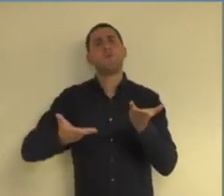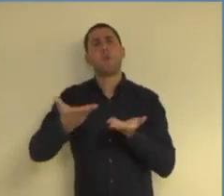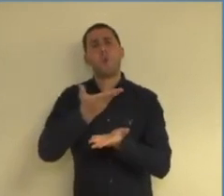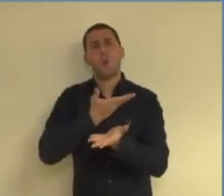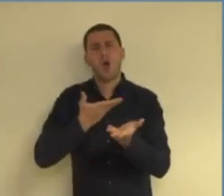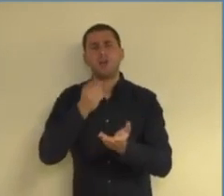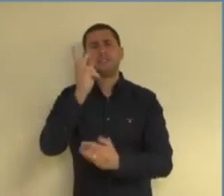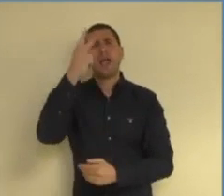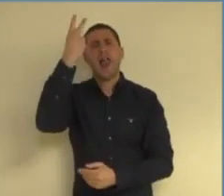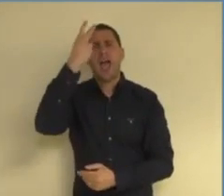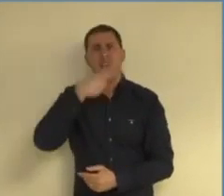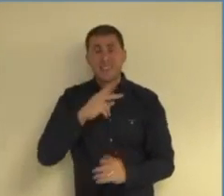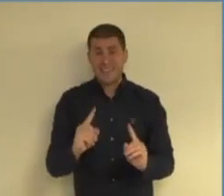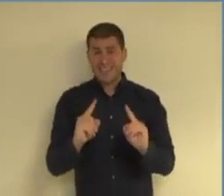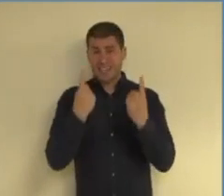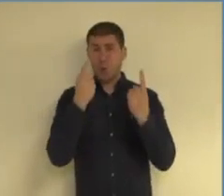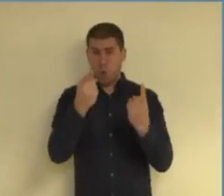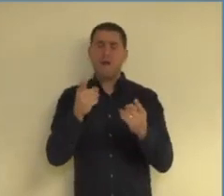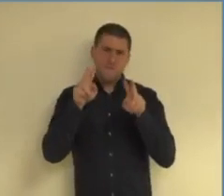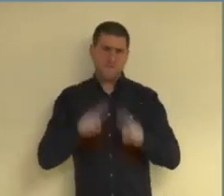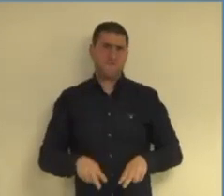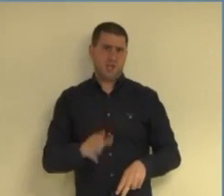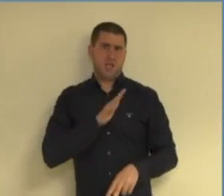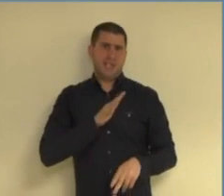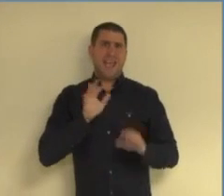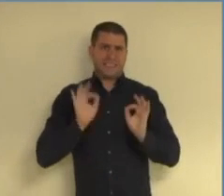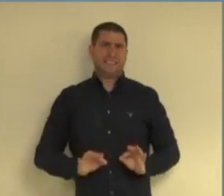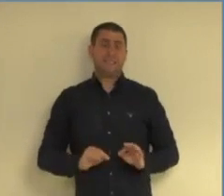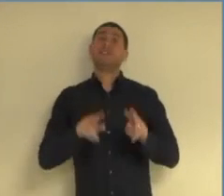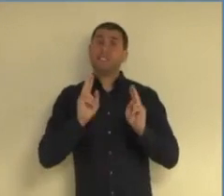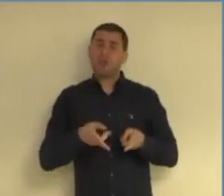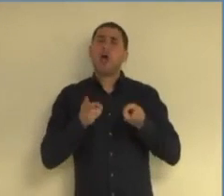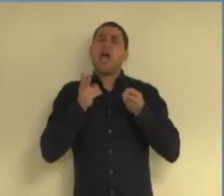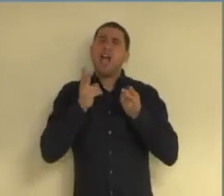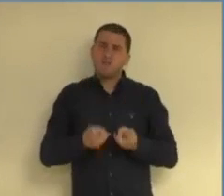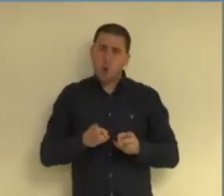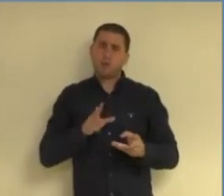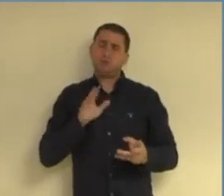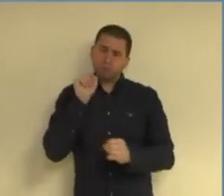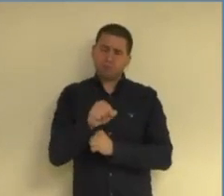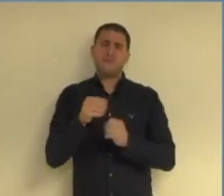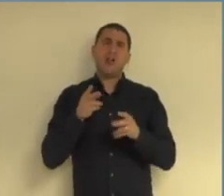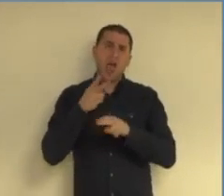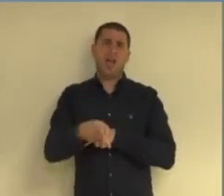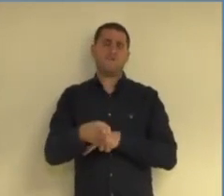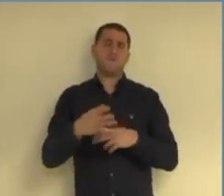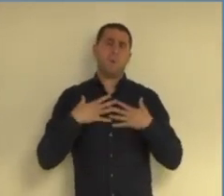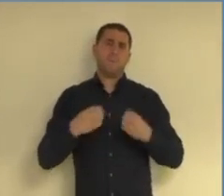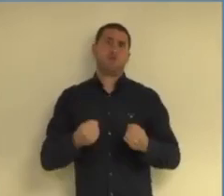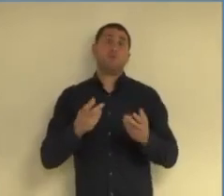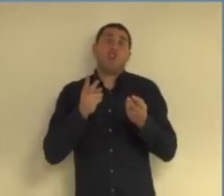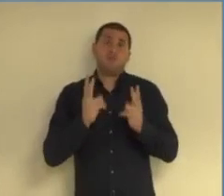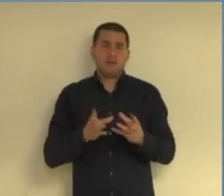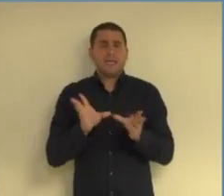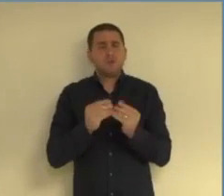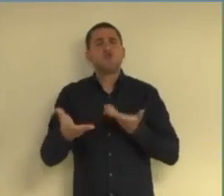פעולה שתבינו שהאירוע הזה הוא אירוע רציני ויש לנו יכולת לעבור אותו כמה שיותר בשלום